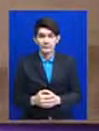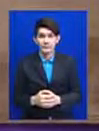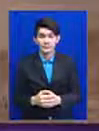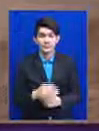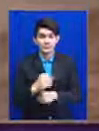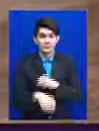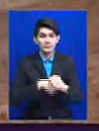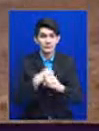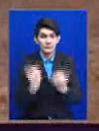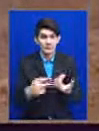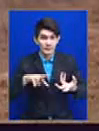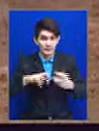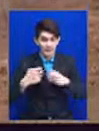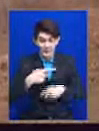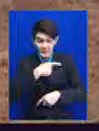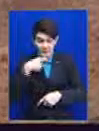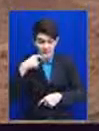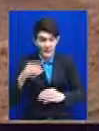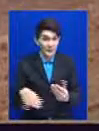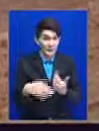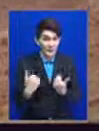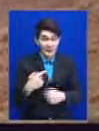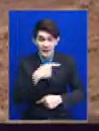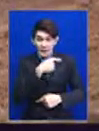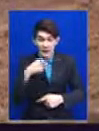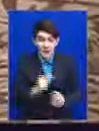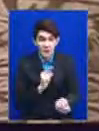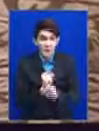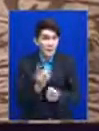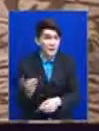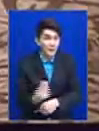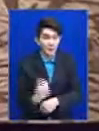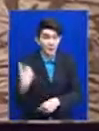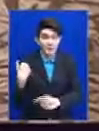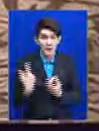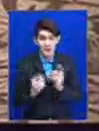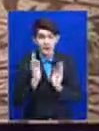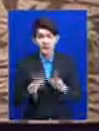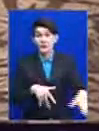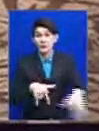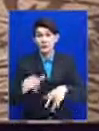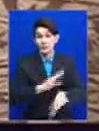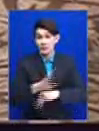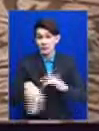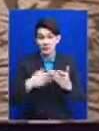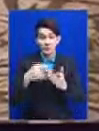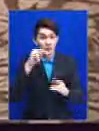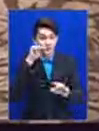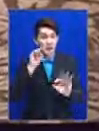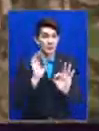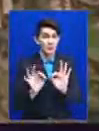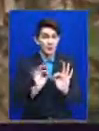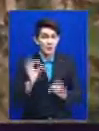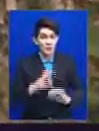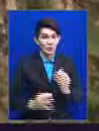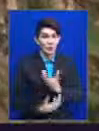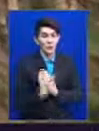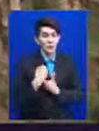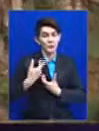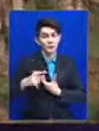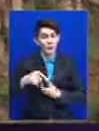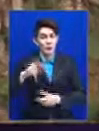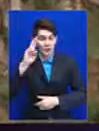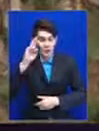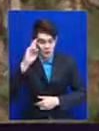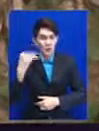แม้ปีนี้ปัญหาภัยแล้งจะมีแนวโน้มว่าจะแล้งเร็วกว่าปีที่แล้วแต่หากประชาชนทุกคนร่วมกันใช้น้ำอย่างมีจิตสำนึกรู้คุณค่า